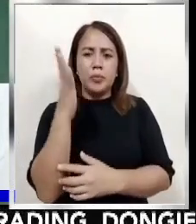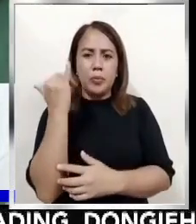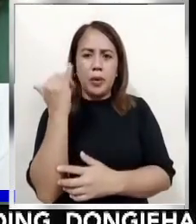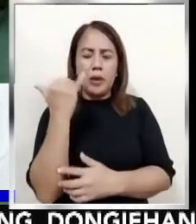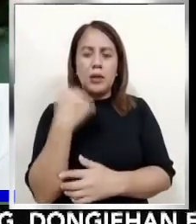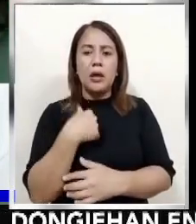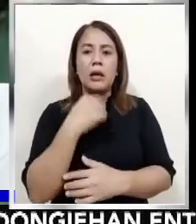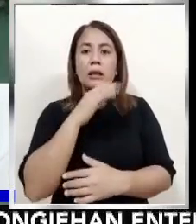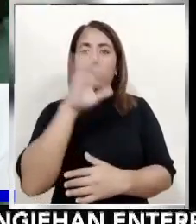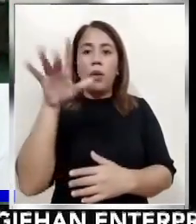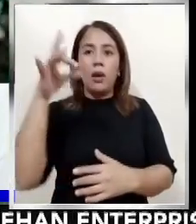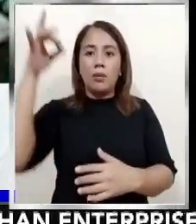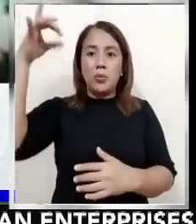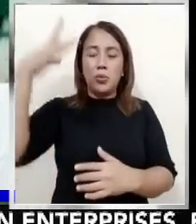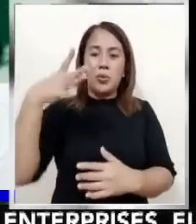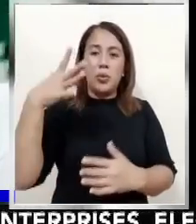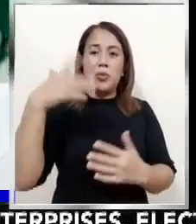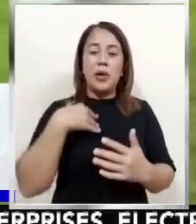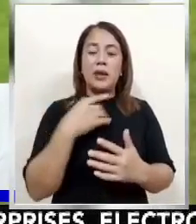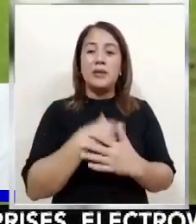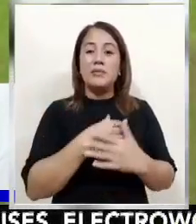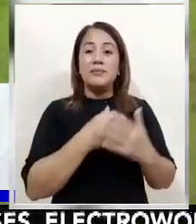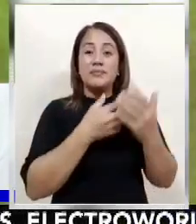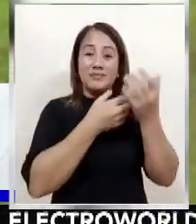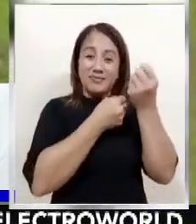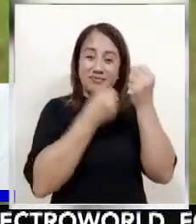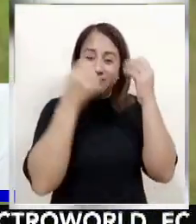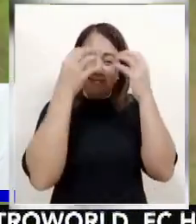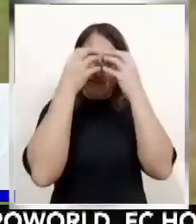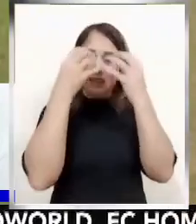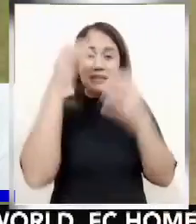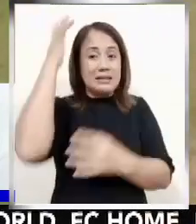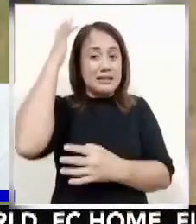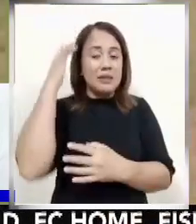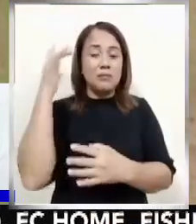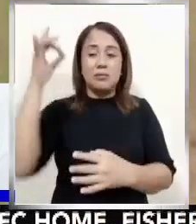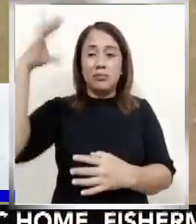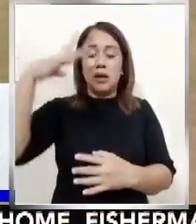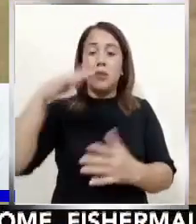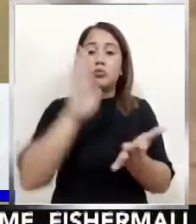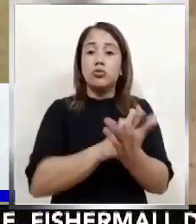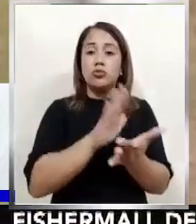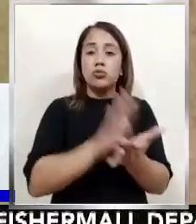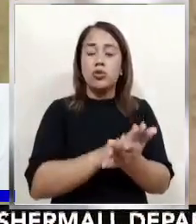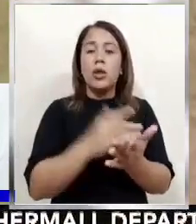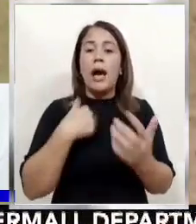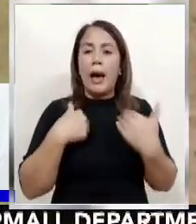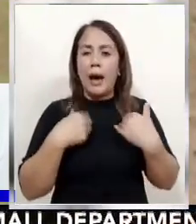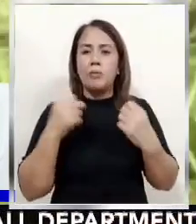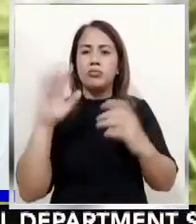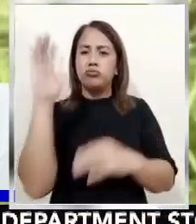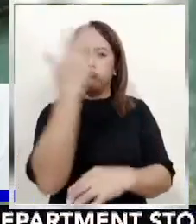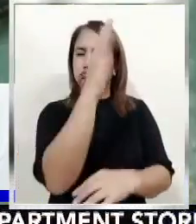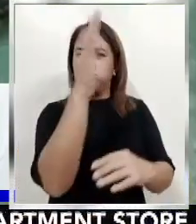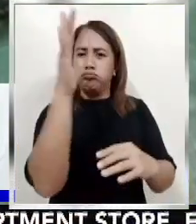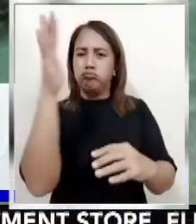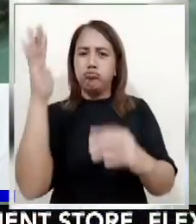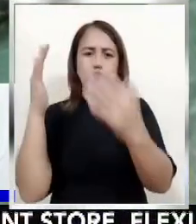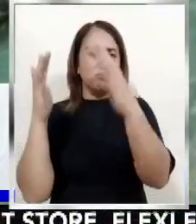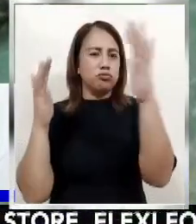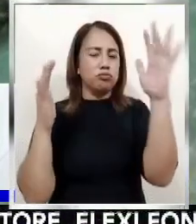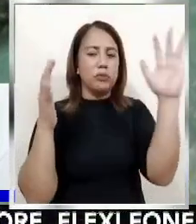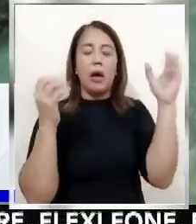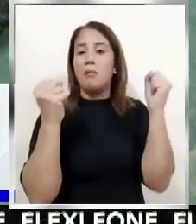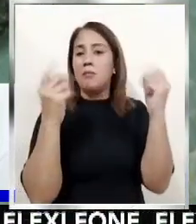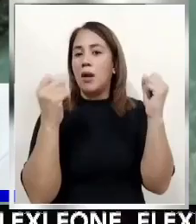kasi alam naman natin na tarsier ay sensitive sa liwanag. Ang school kasi namin ay napapalibutan ng kagubatan kaya maraming mga species. Hindi